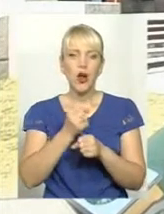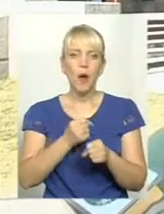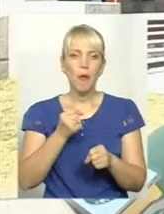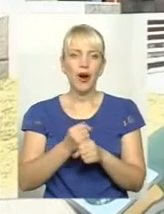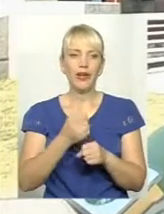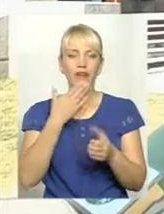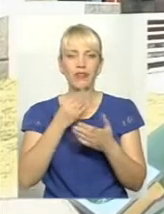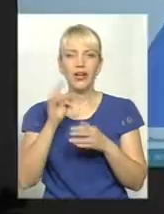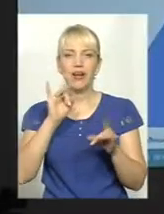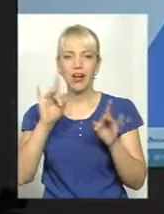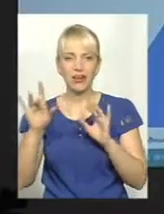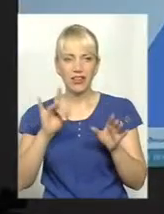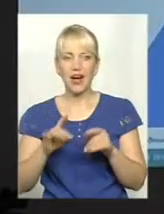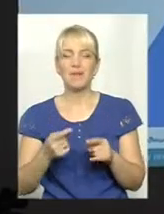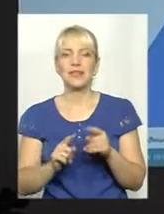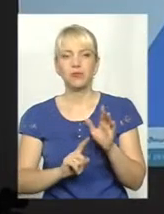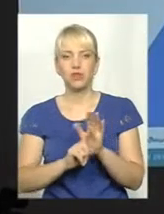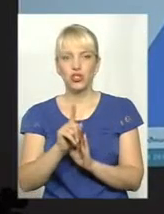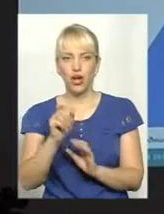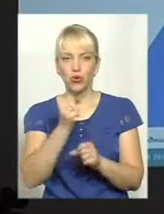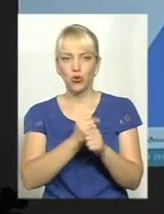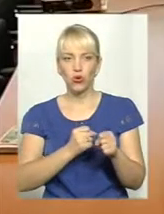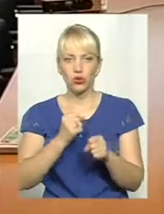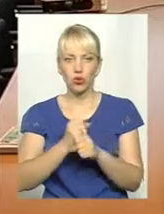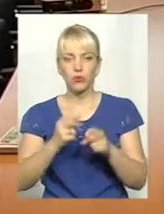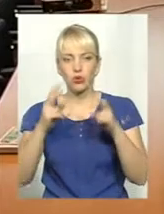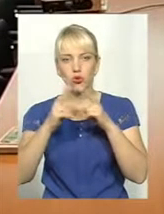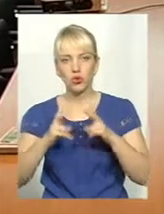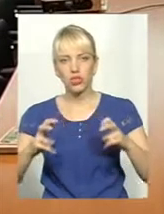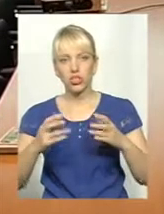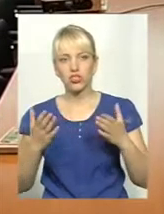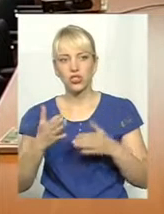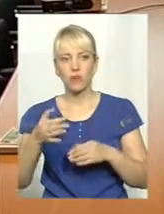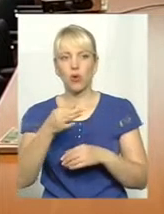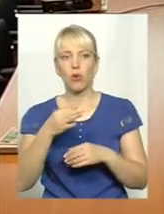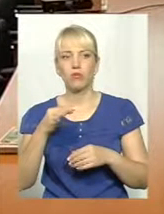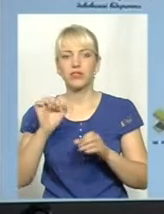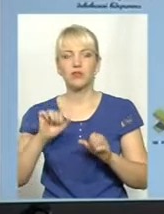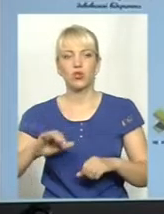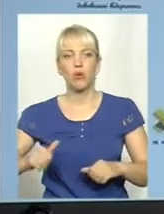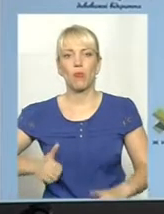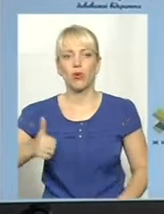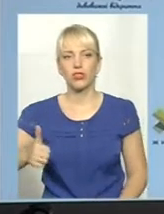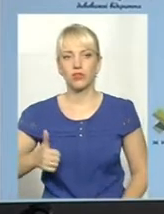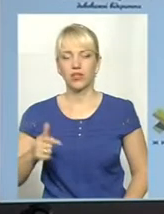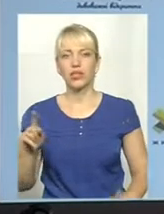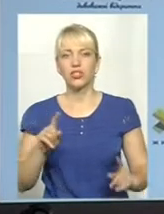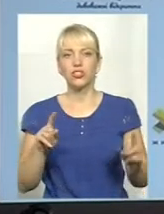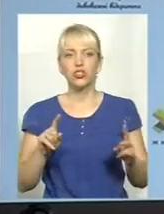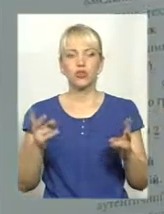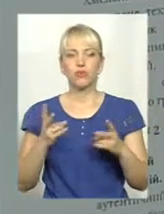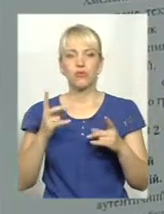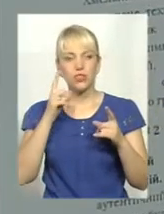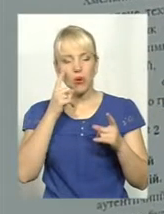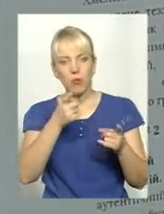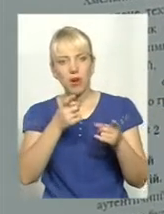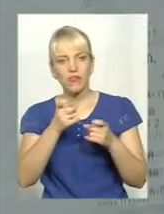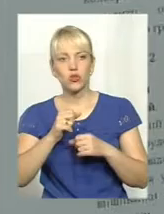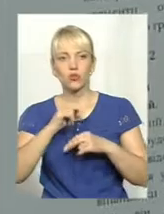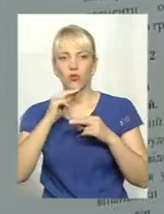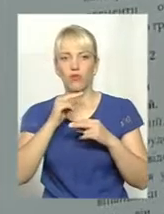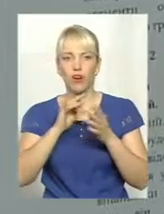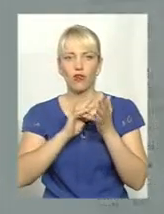що стосується і туристичного напрямку, і не тільки туристичного напрямку роботи, щоб вони могли використовувати це на своїй